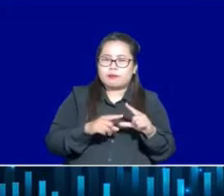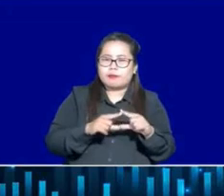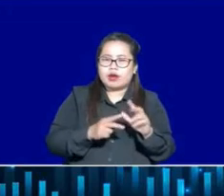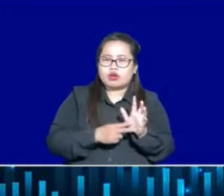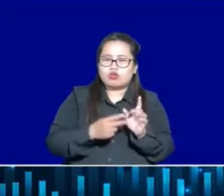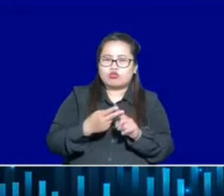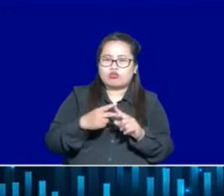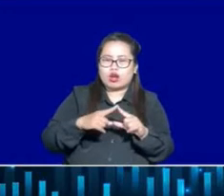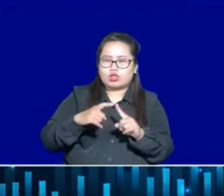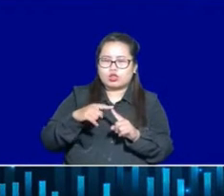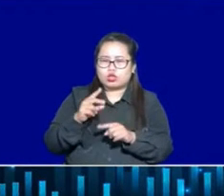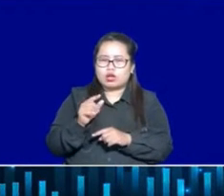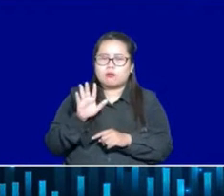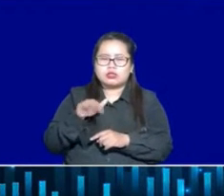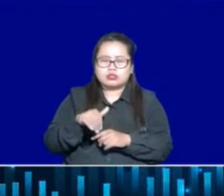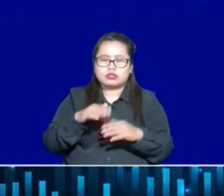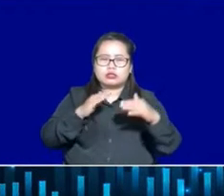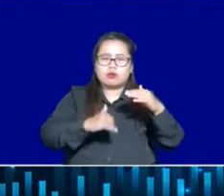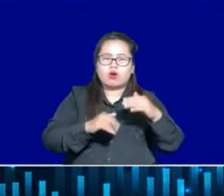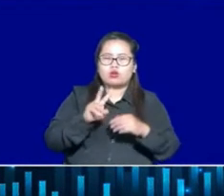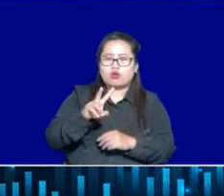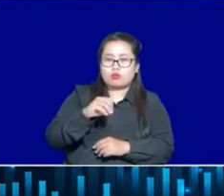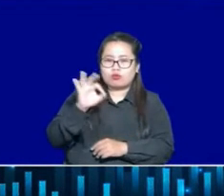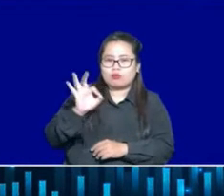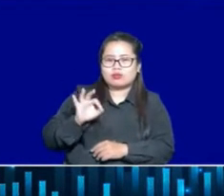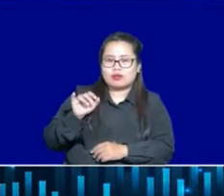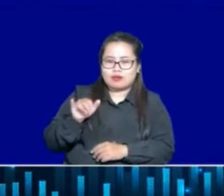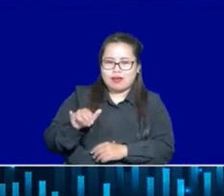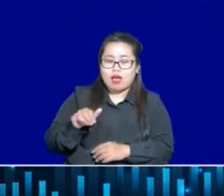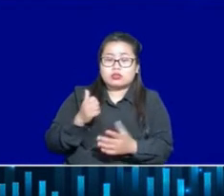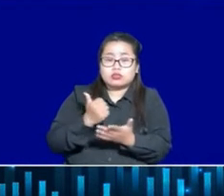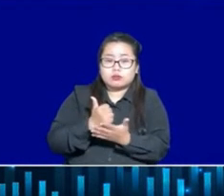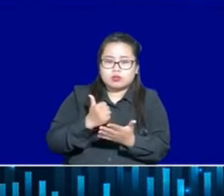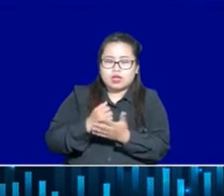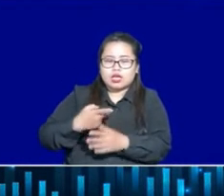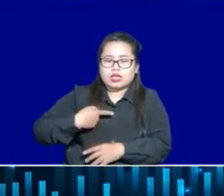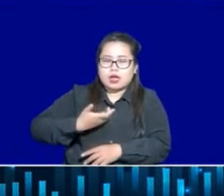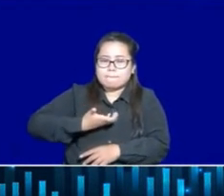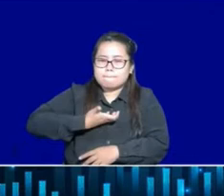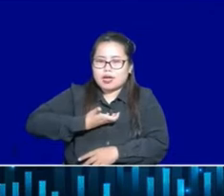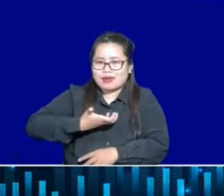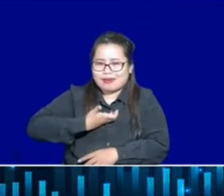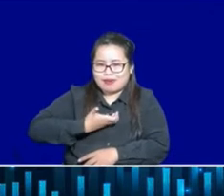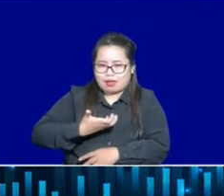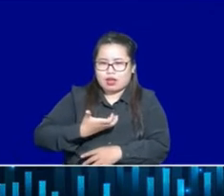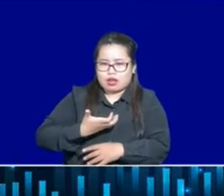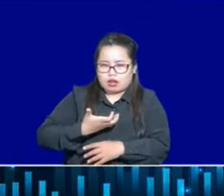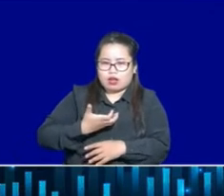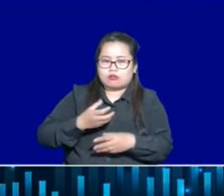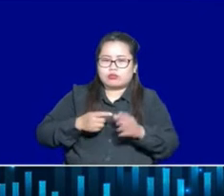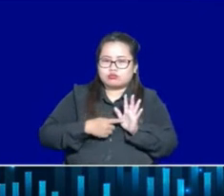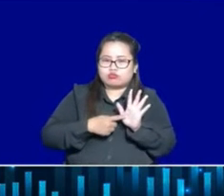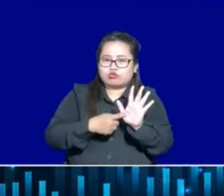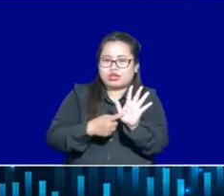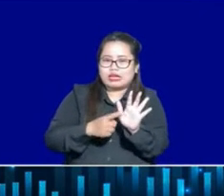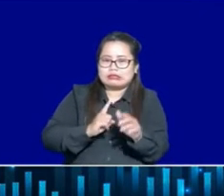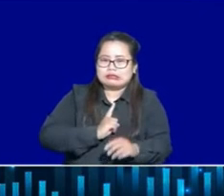bawah 20% ya Bu Winnie. Dan padahal kita ingin atau telah mengklaim diri menjadi